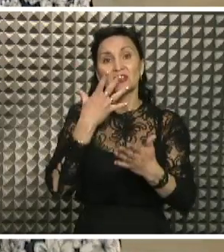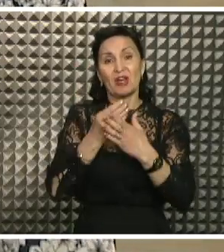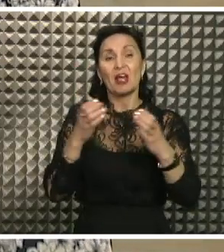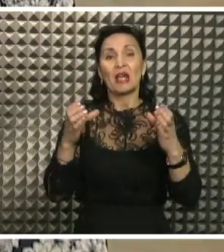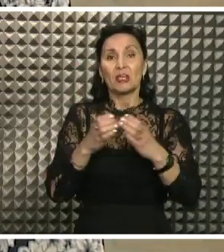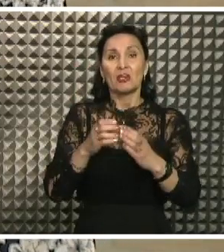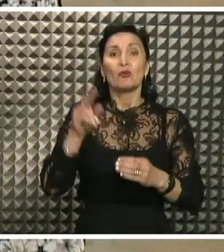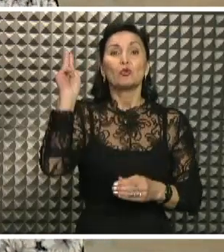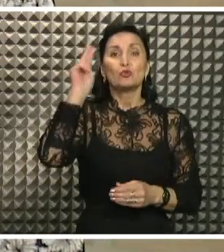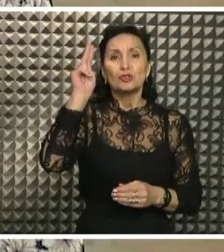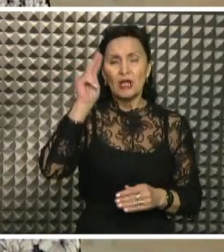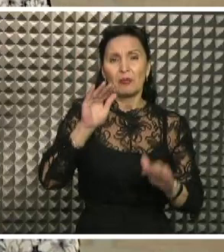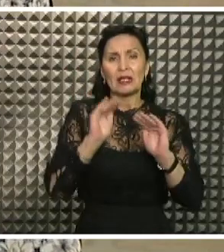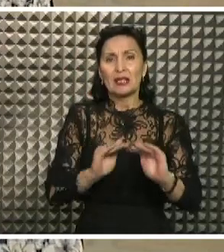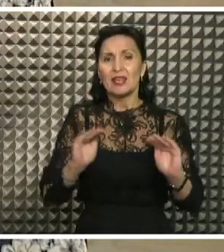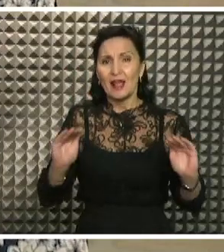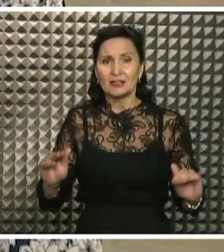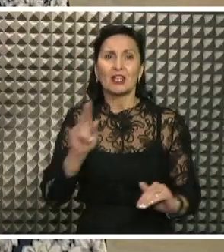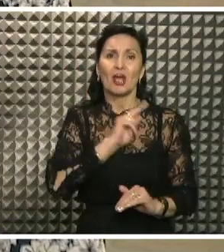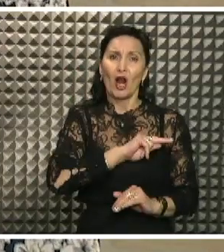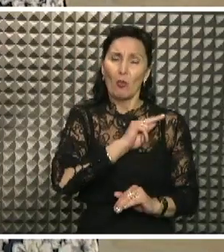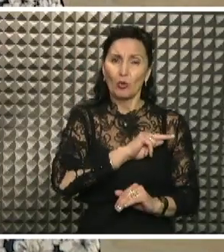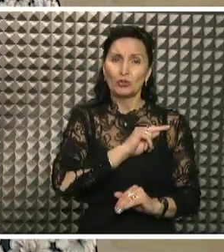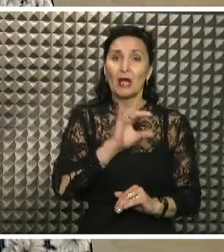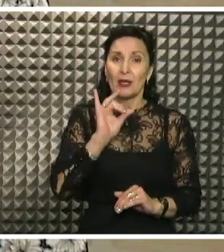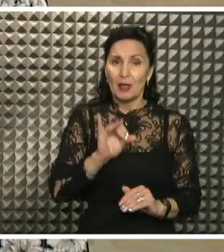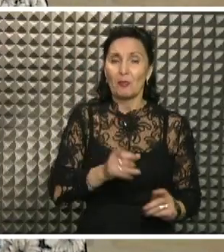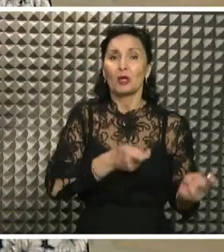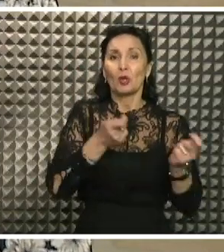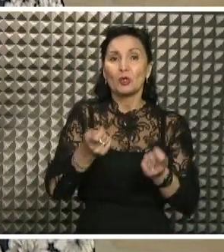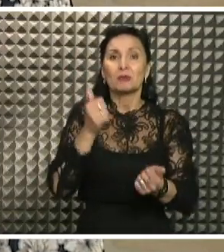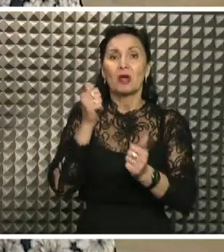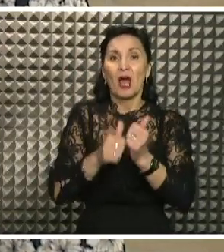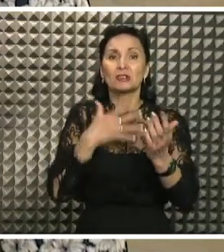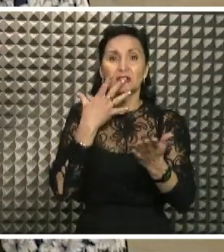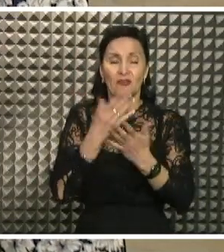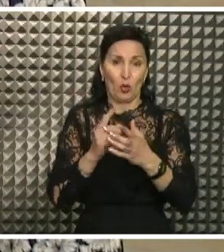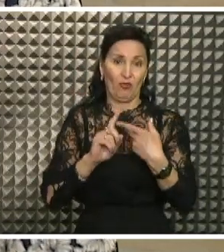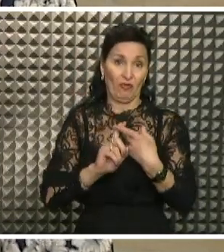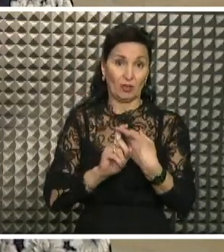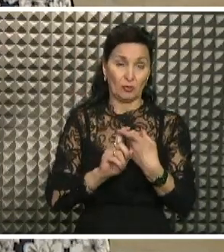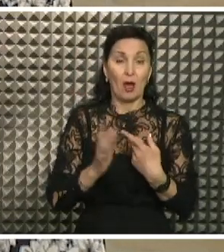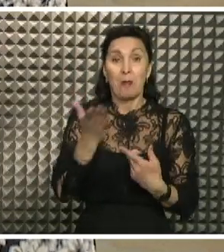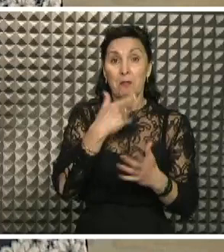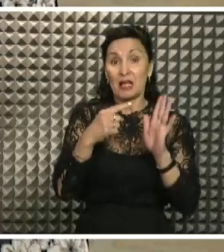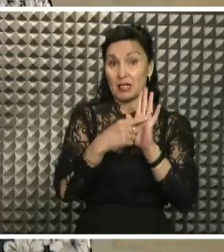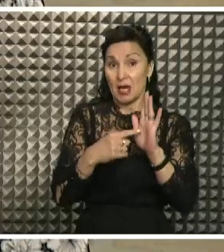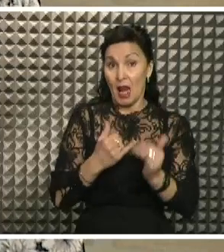коллективы, учебные, детские, рабочие, и приносим каждый свою инфекцию. Мы